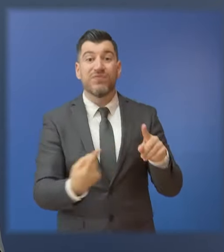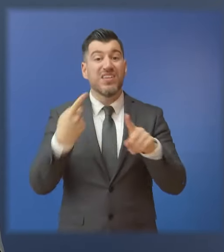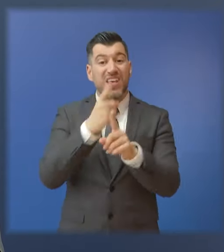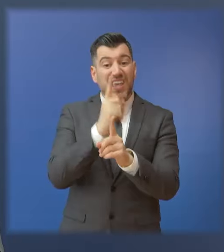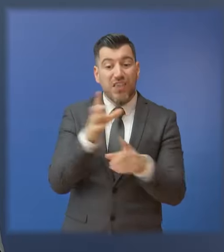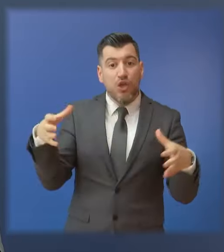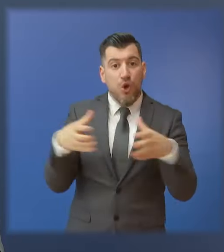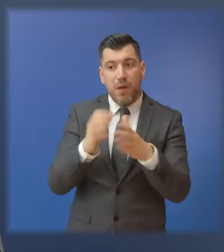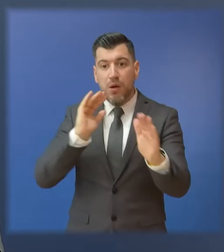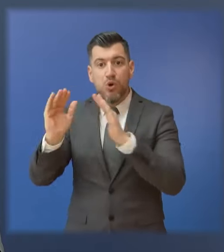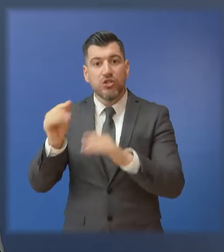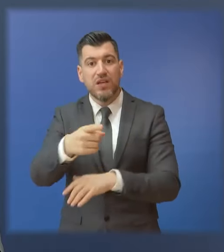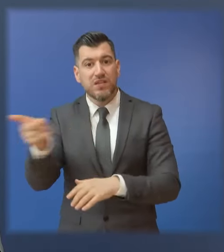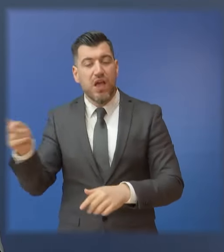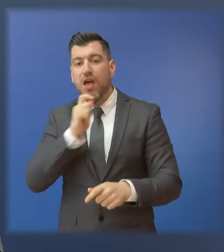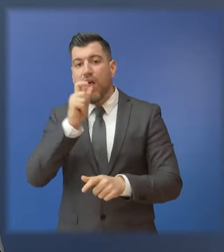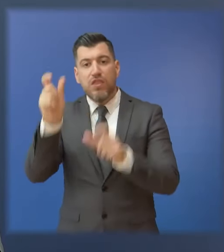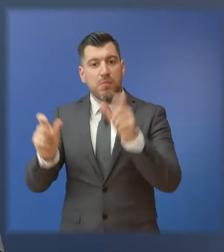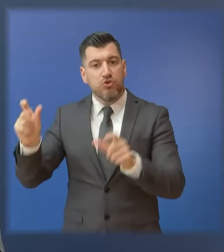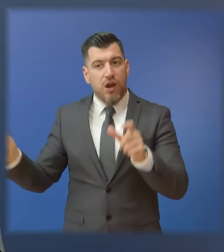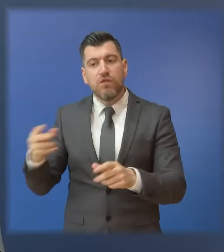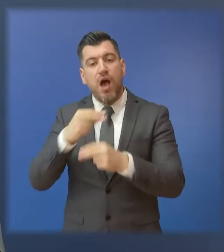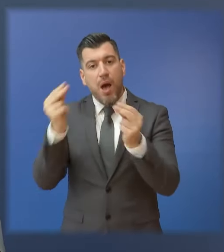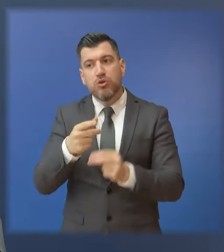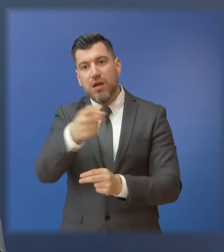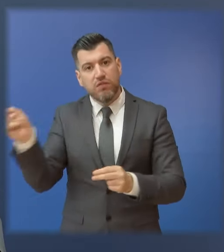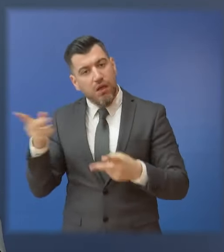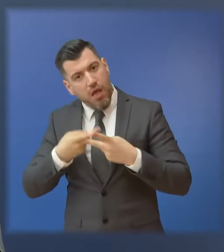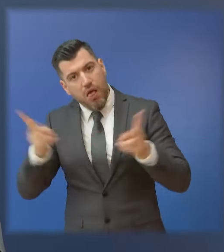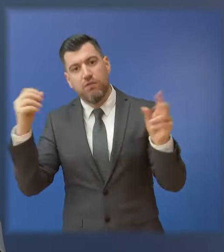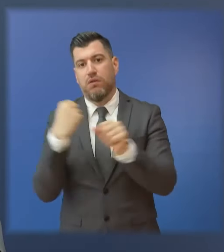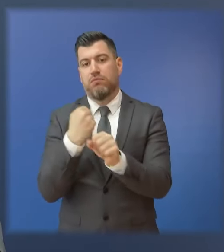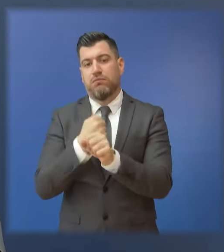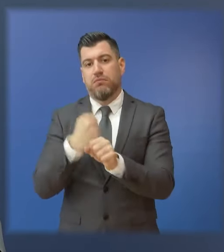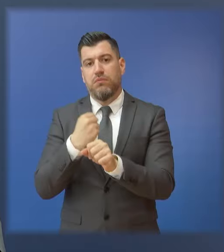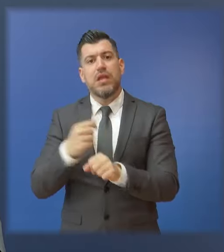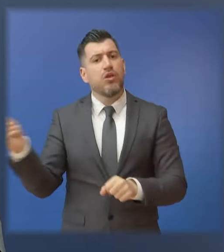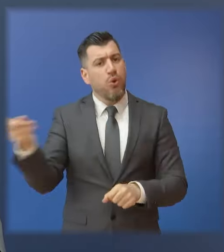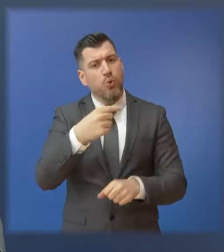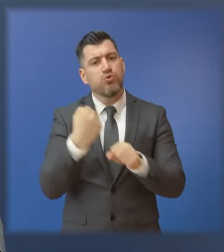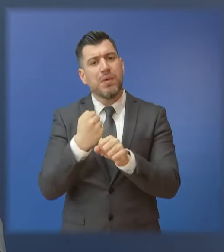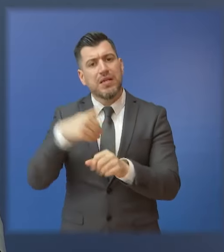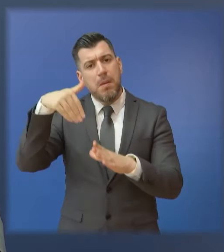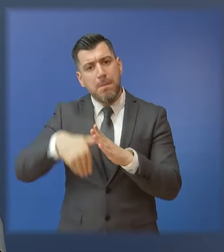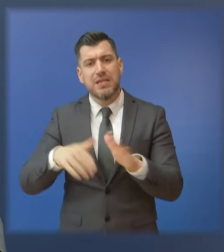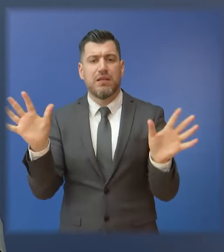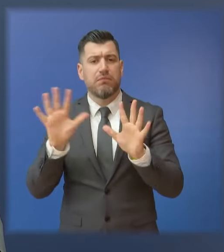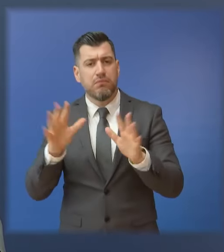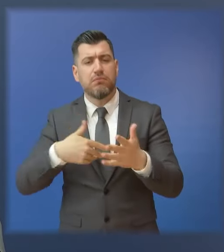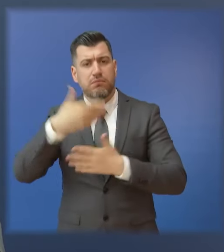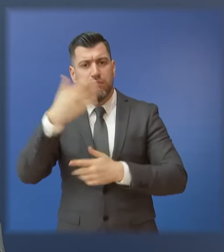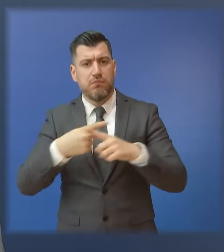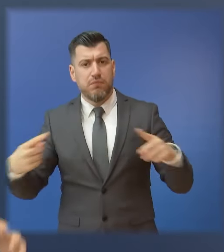της ασφάλειας και της ενδυνάμωσης της θέσης των δημοσιογράφων και άλλων επαγγελματιών των μέσων ενημέρωσης και τη λειτουργία του διεθνούς κέντρου